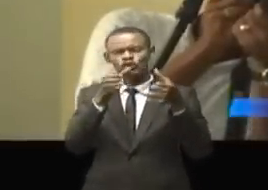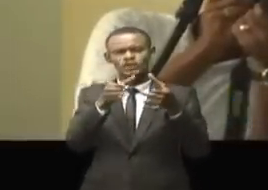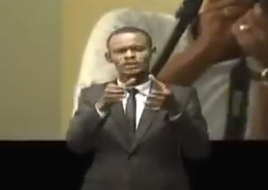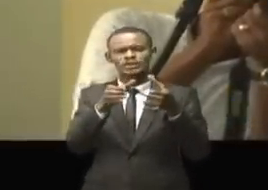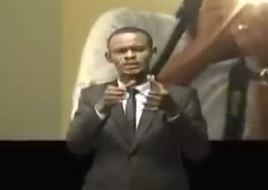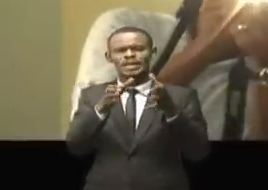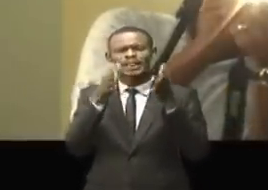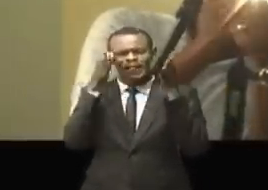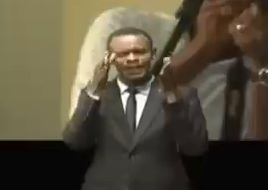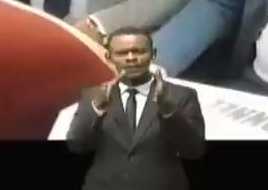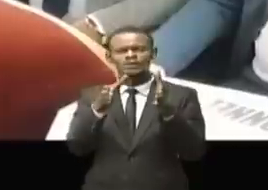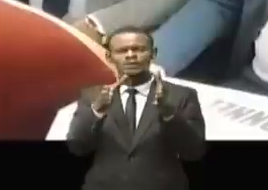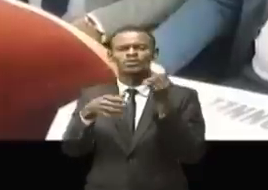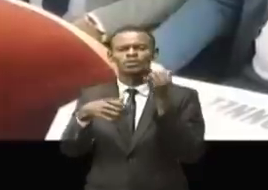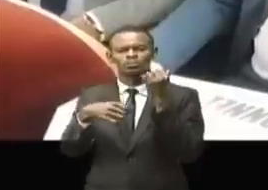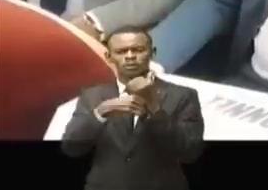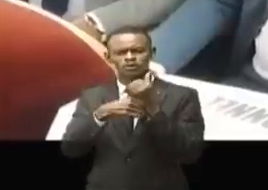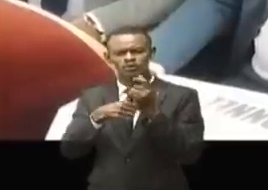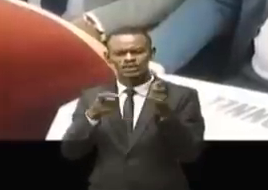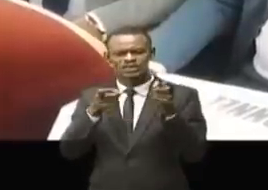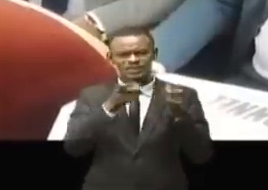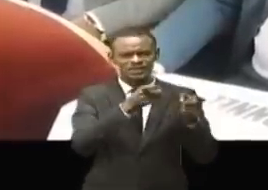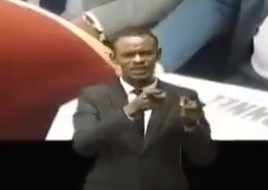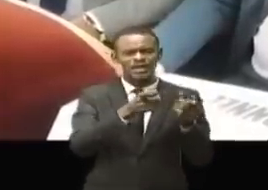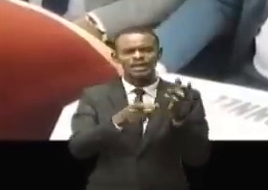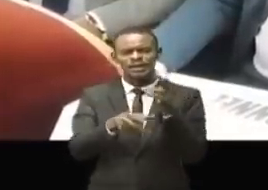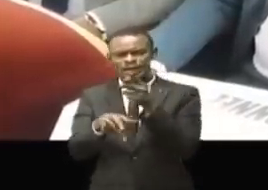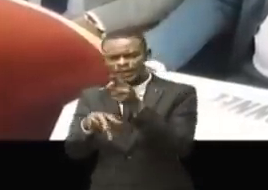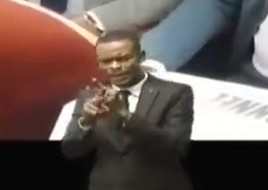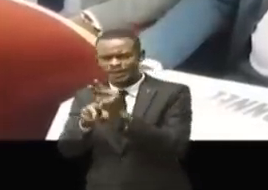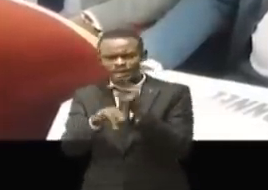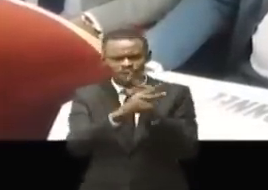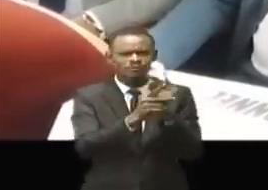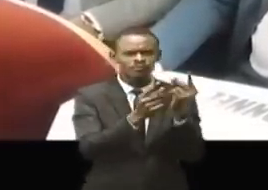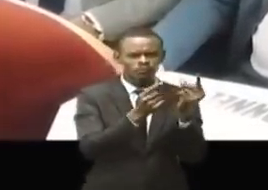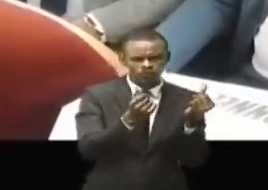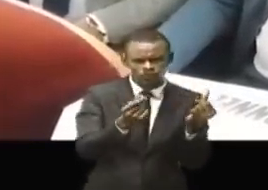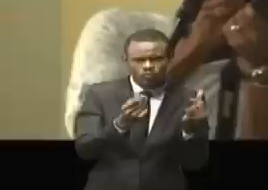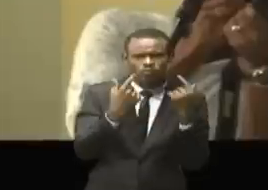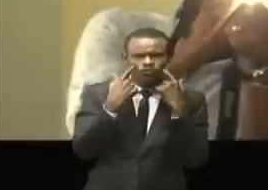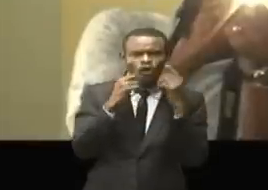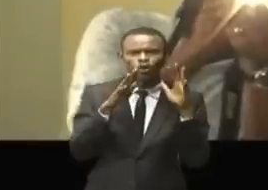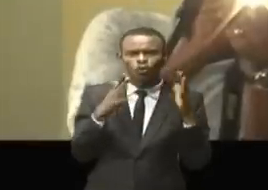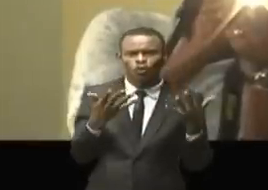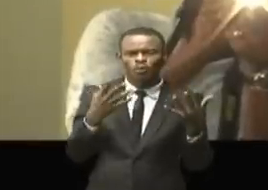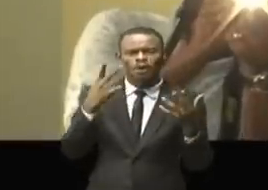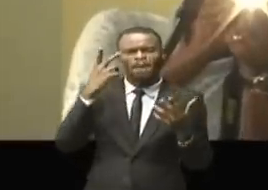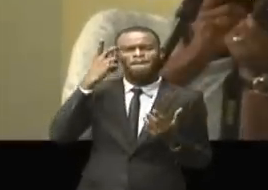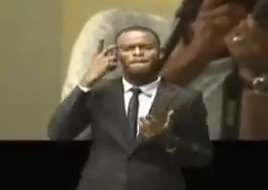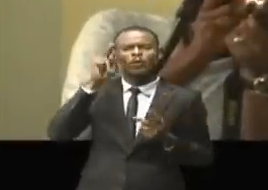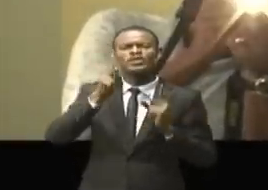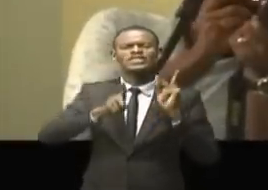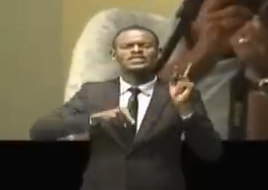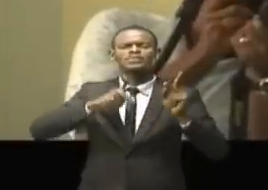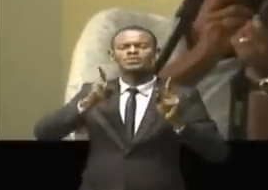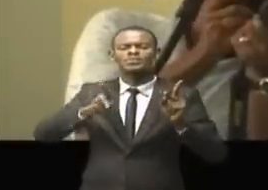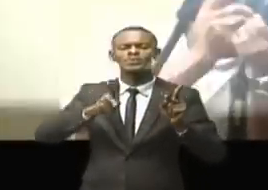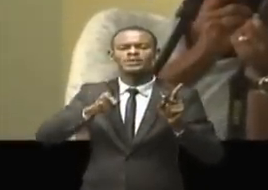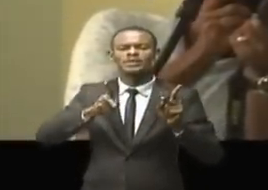des agents publics sur l'amélioration de la qualité des politiques publiques découpées en